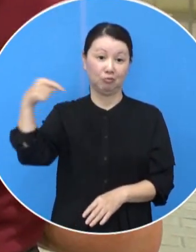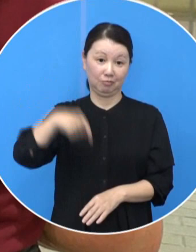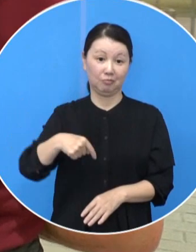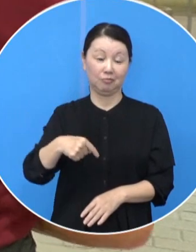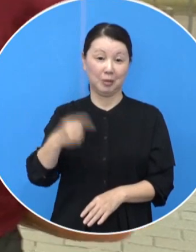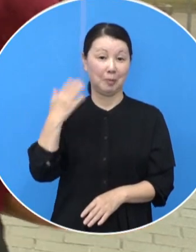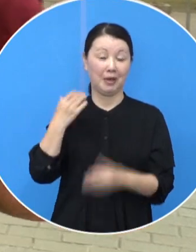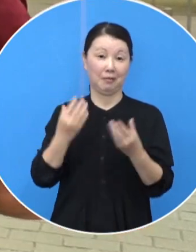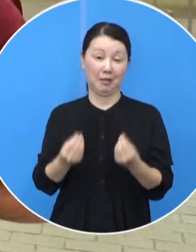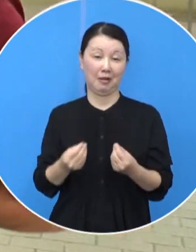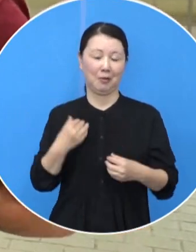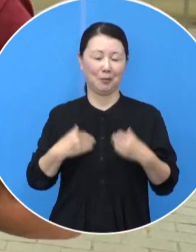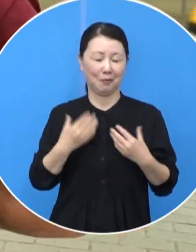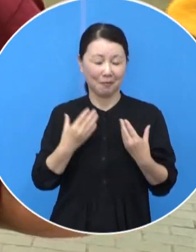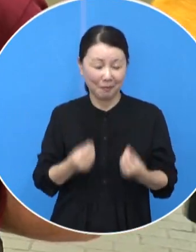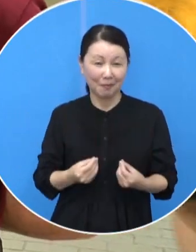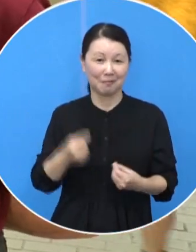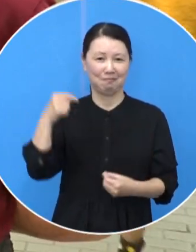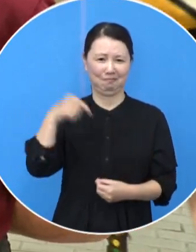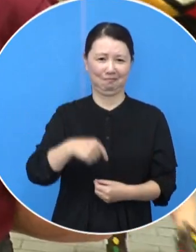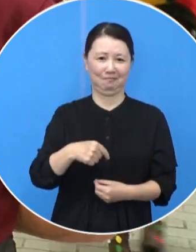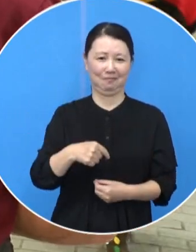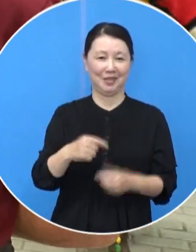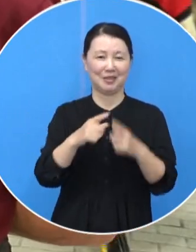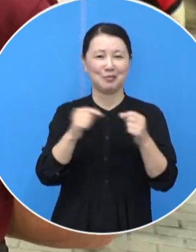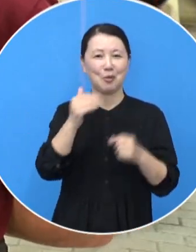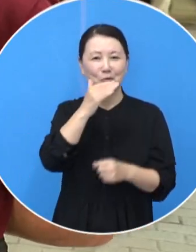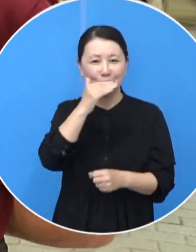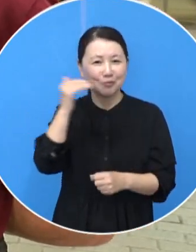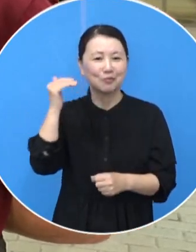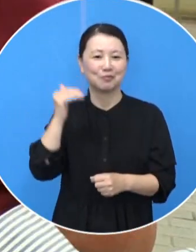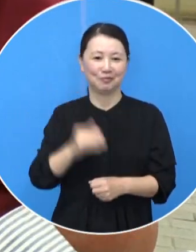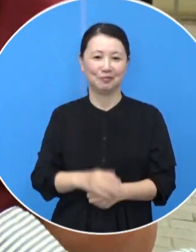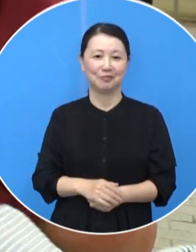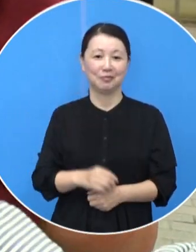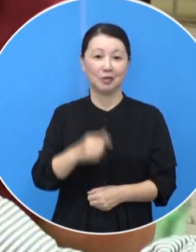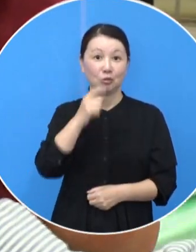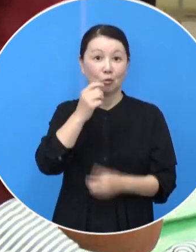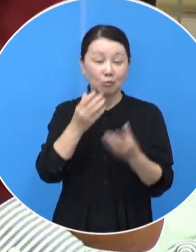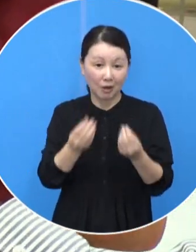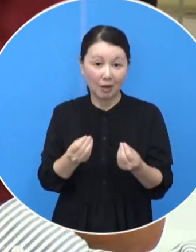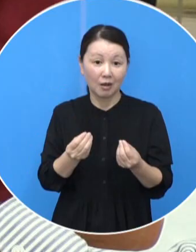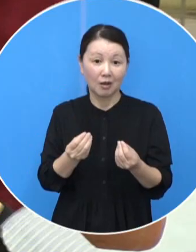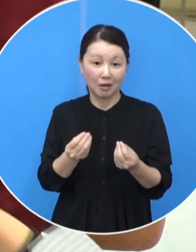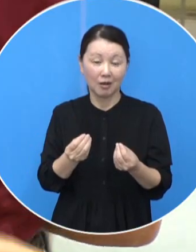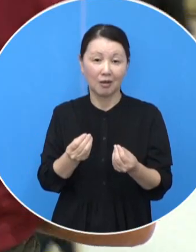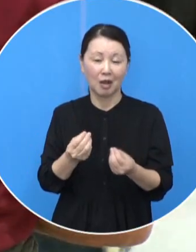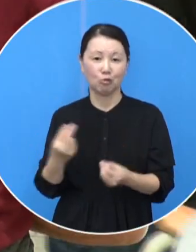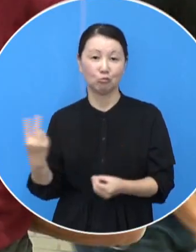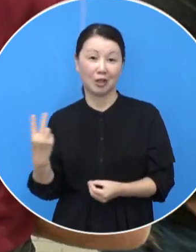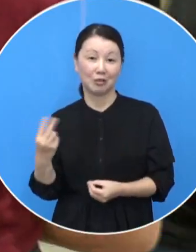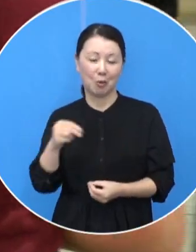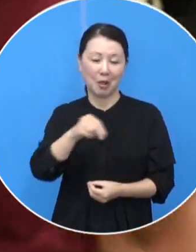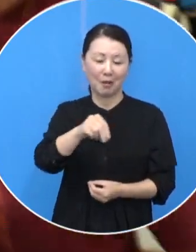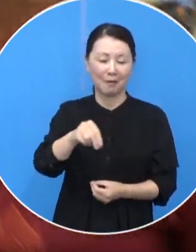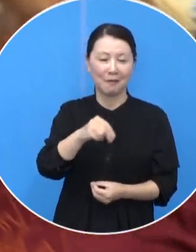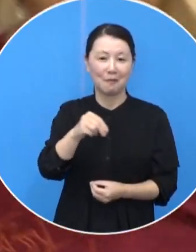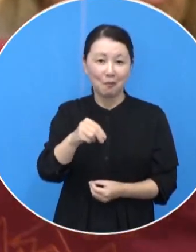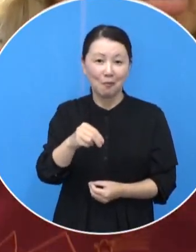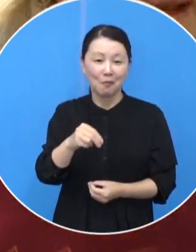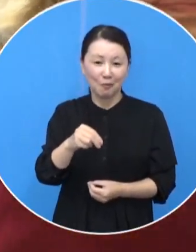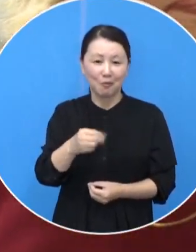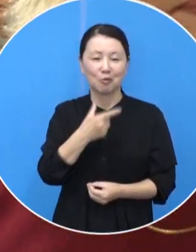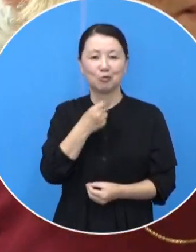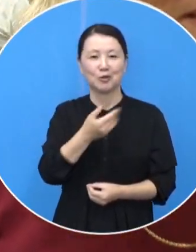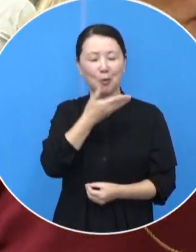Been before and enjoyed, we come back again. It's a beautiful country. Have you tried? We like soju with lemon.